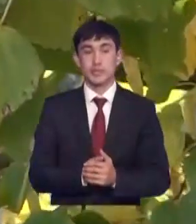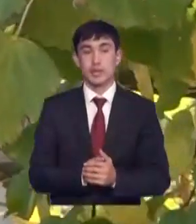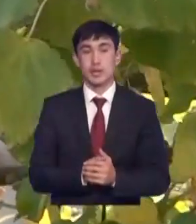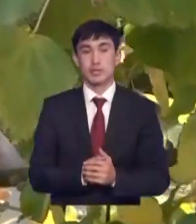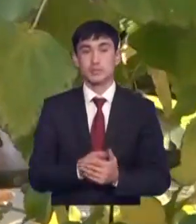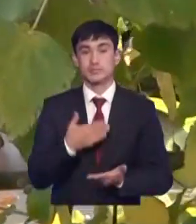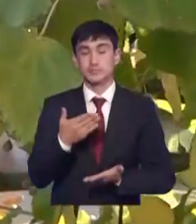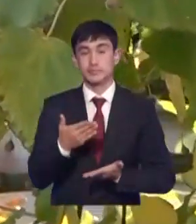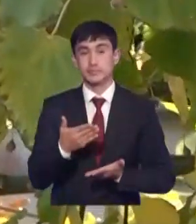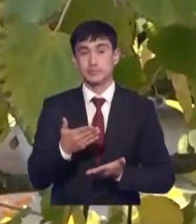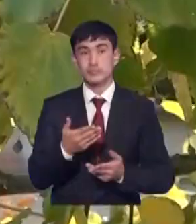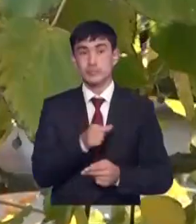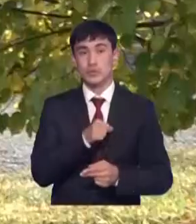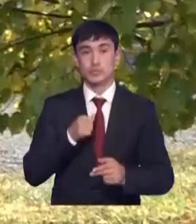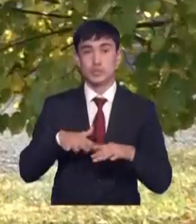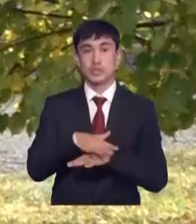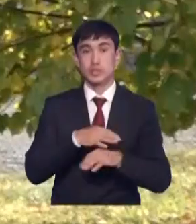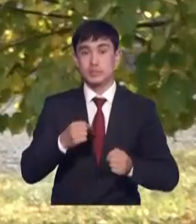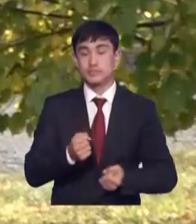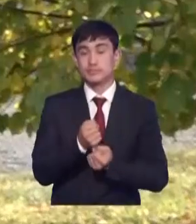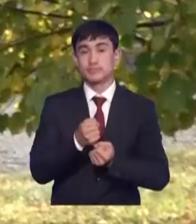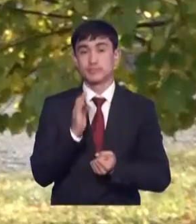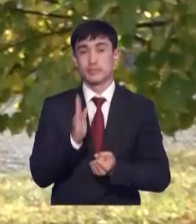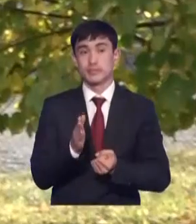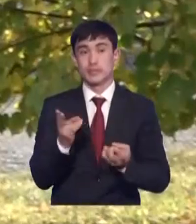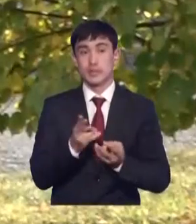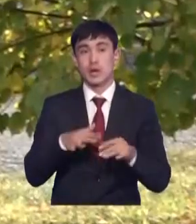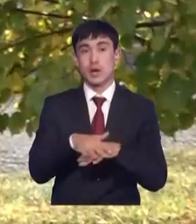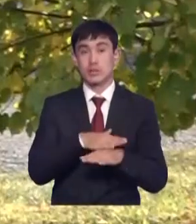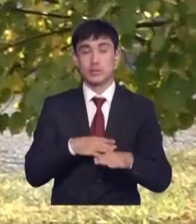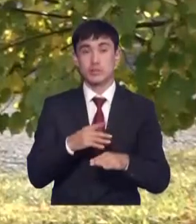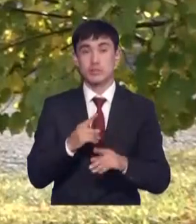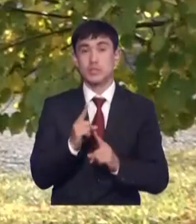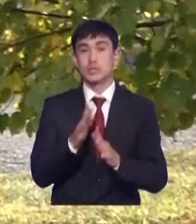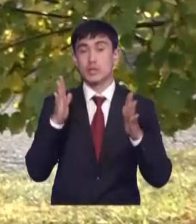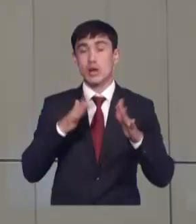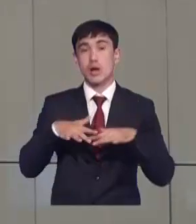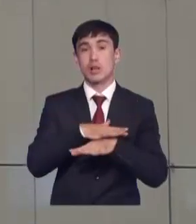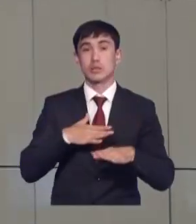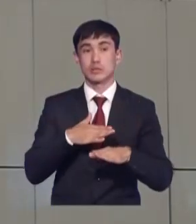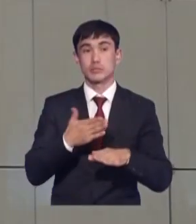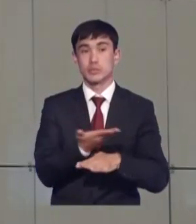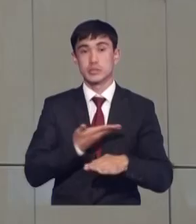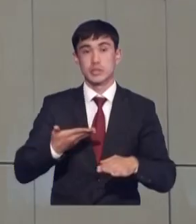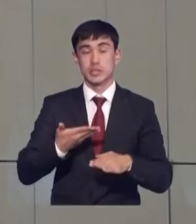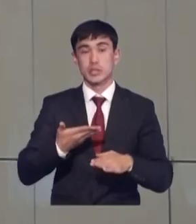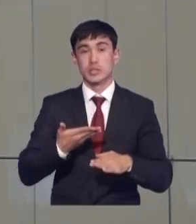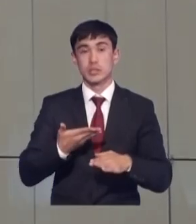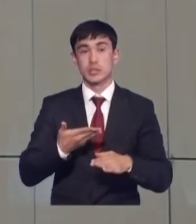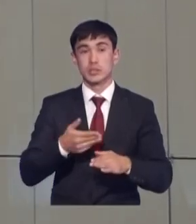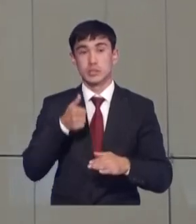аяғымызды жерге тіреп, арқамызды елге тіреп жүрген күні жетсін дейтін сол халықтың бір дарқан халықтың өкіліміз. Сондықтан